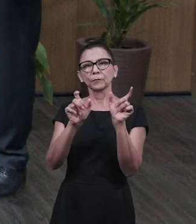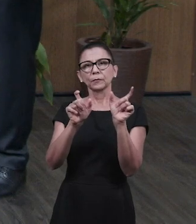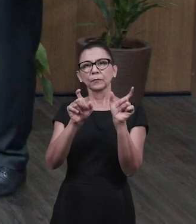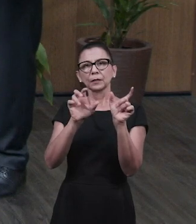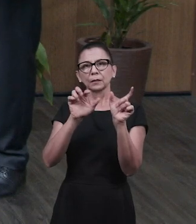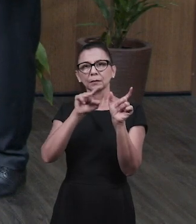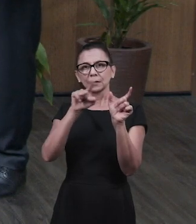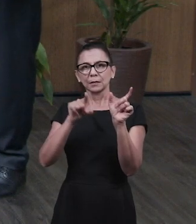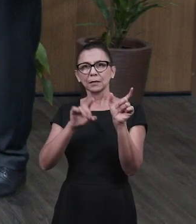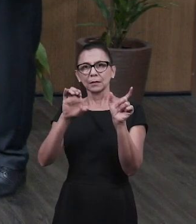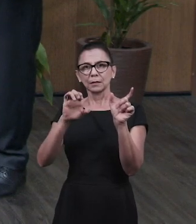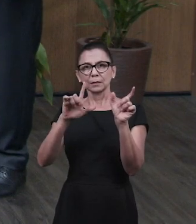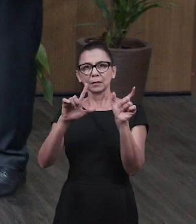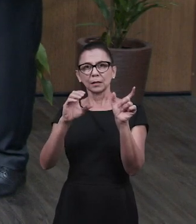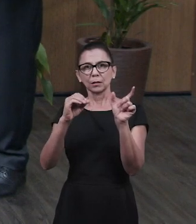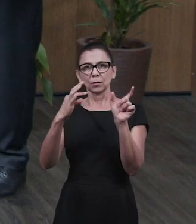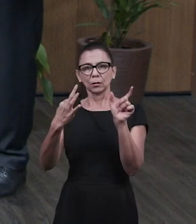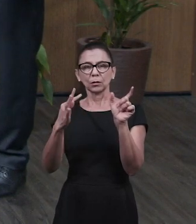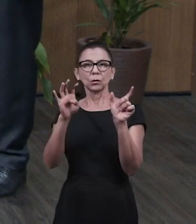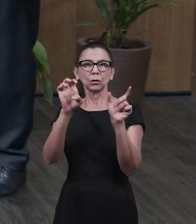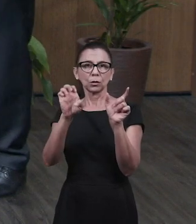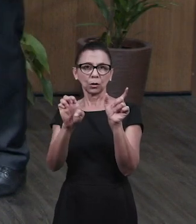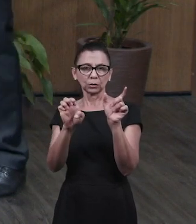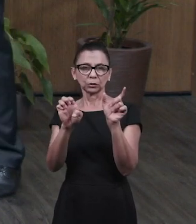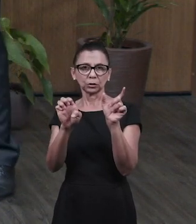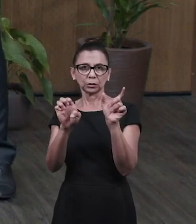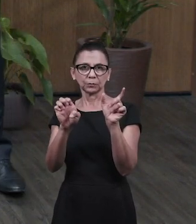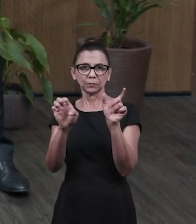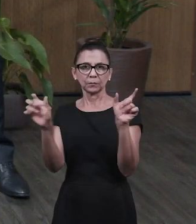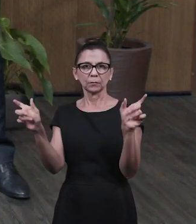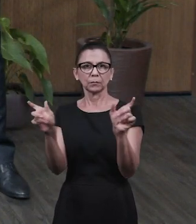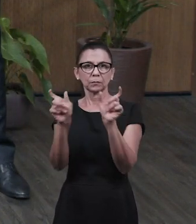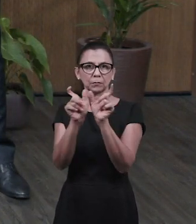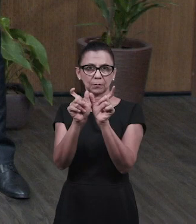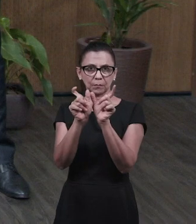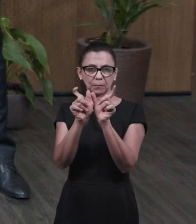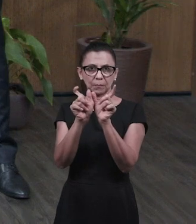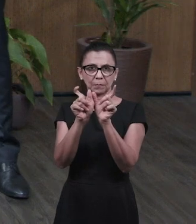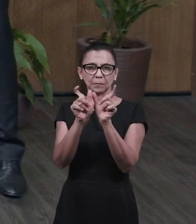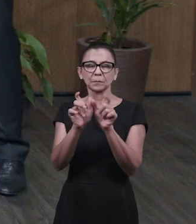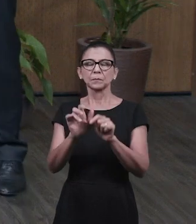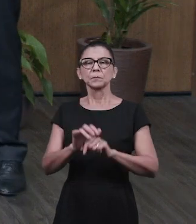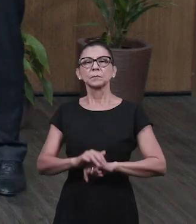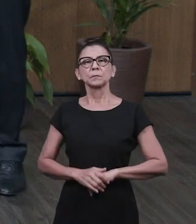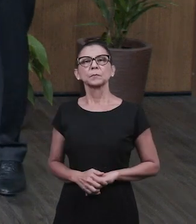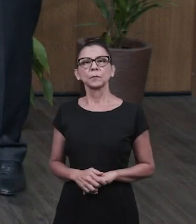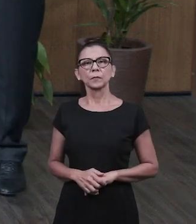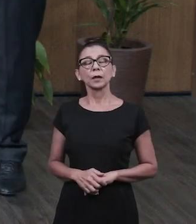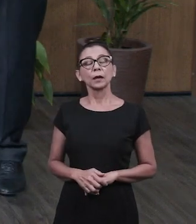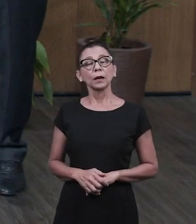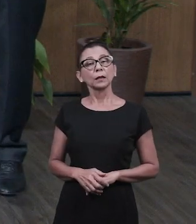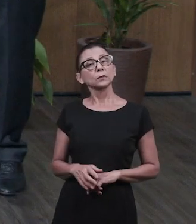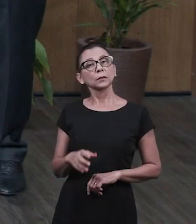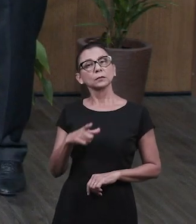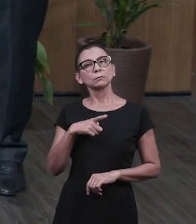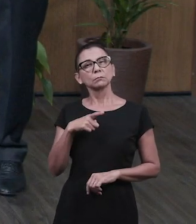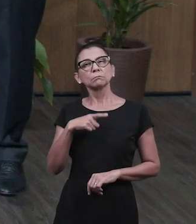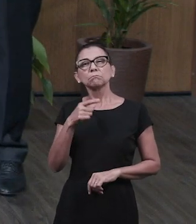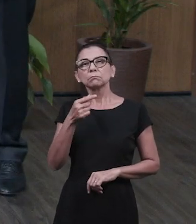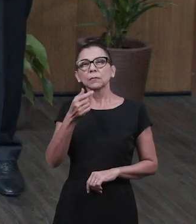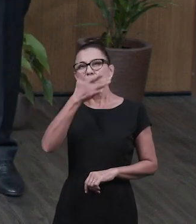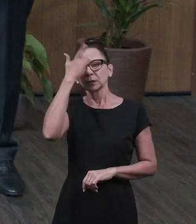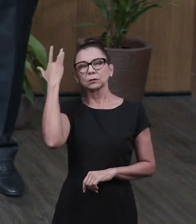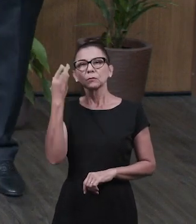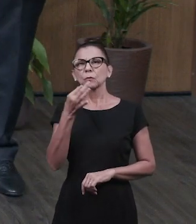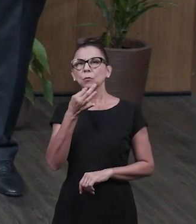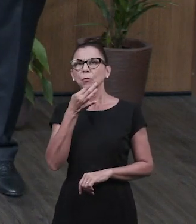qui signifie rechercher de manière fervoreuse. Et sur cela, nous avons reçu un